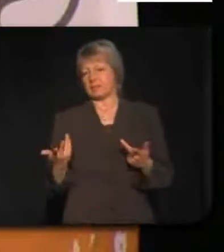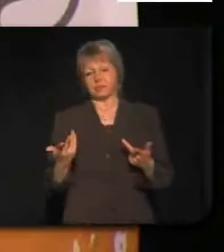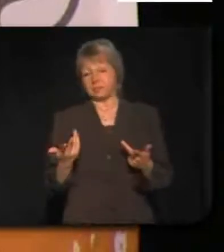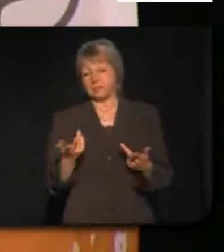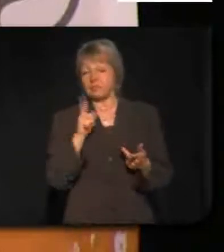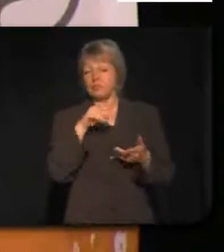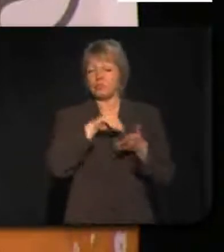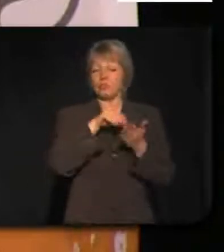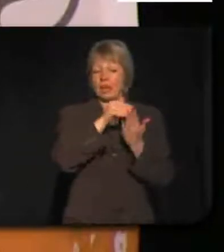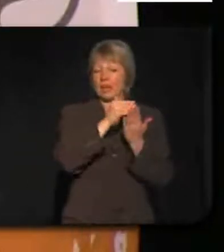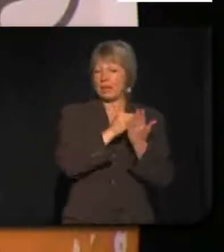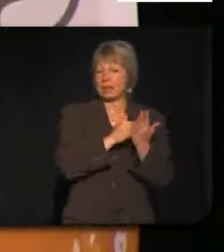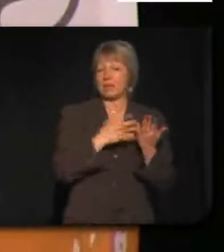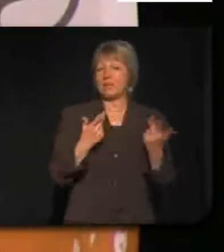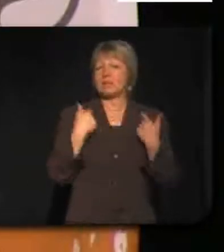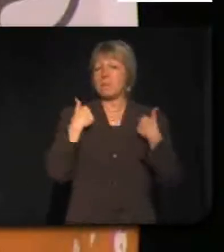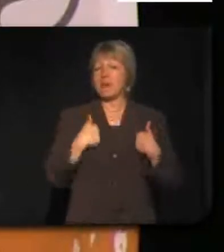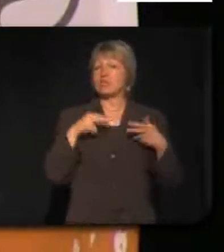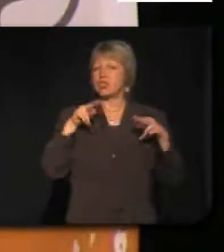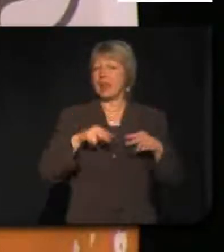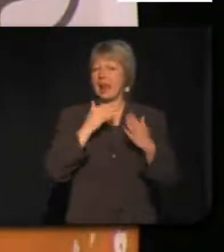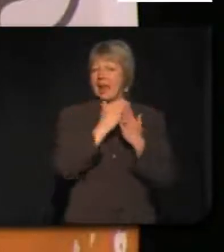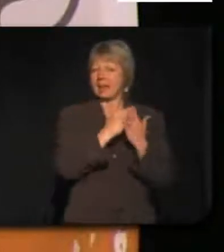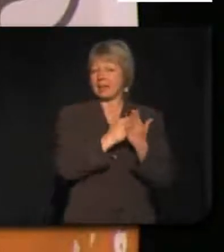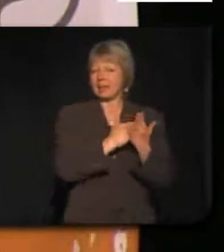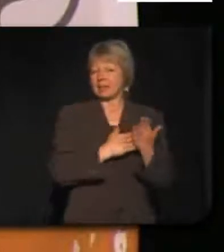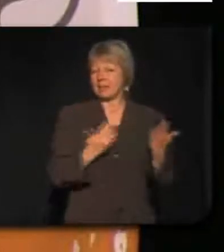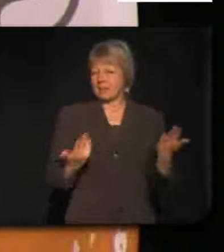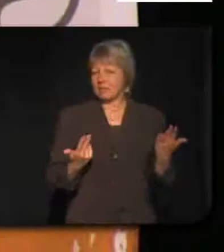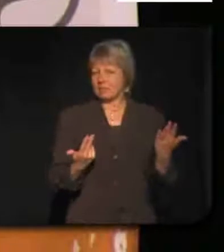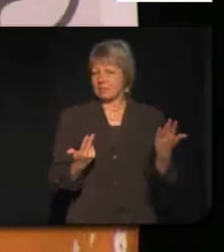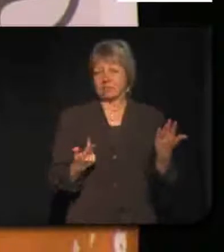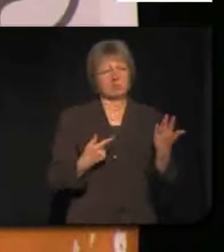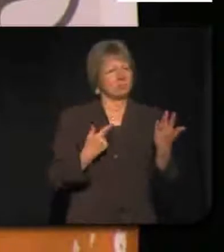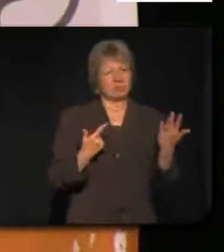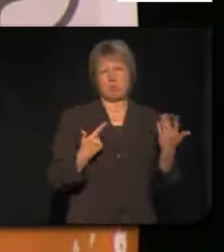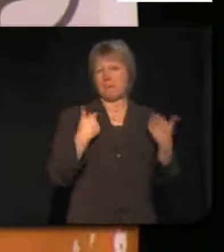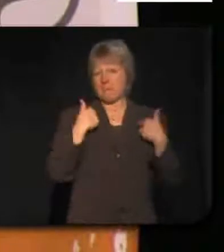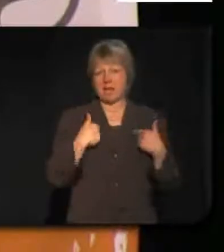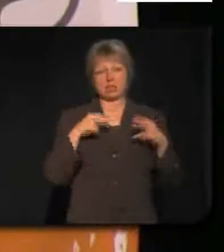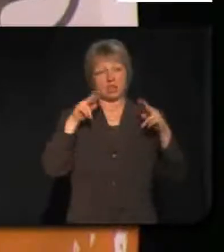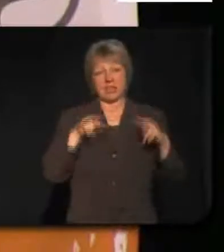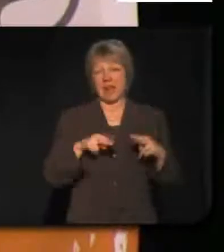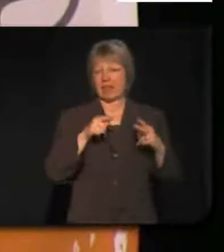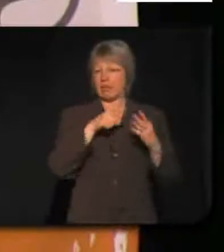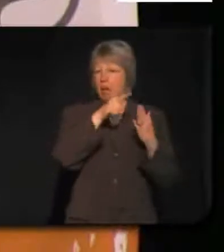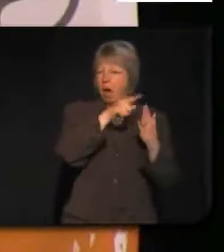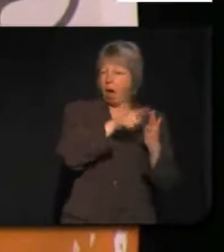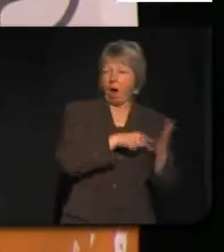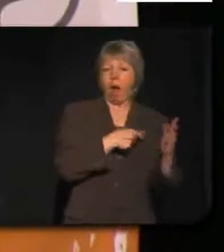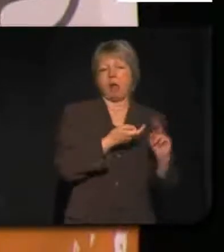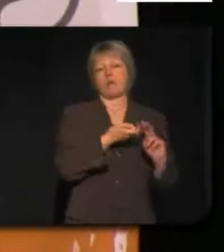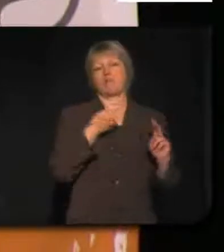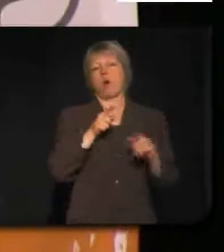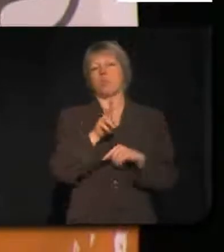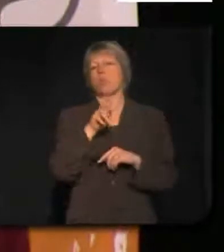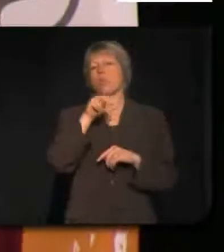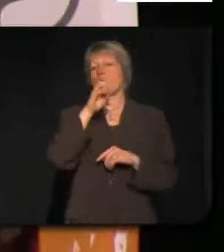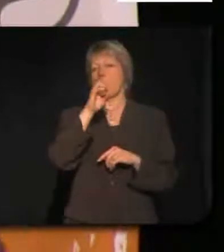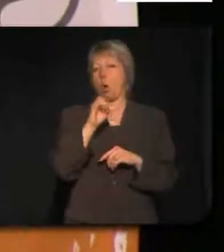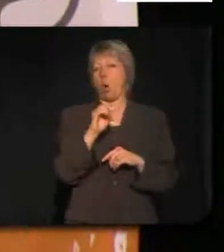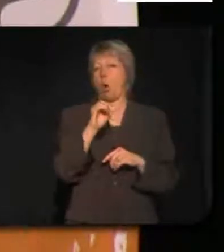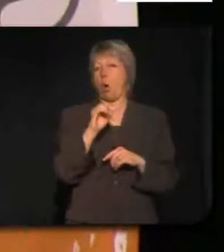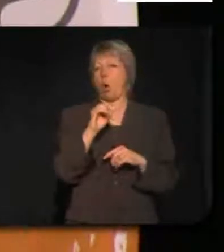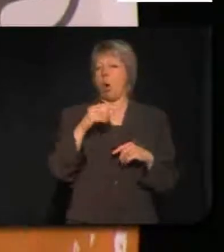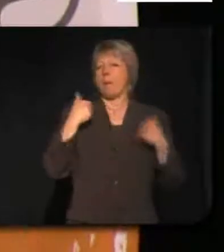die es uns geht das sind nämlich alle Menschenrechte die in der UNO schaut da festgelegt worden in